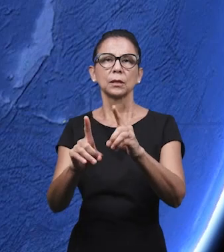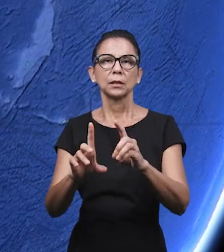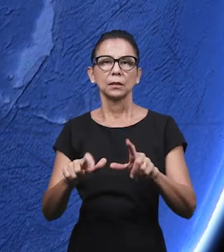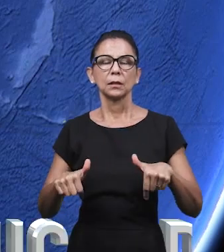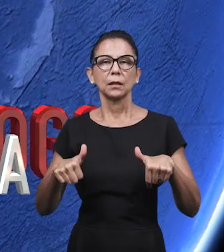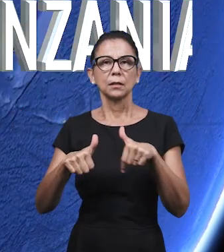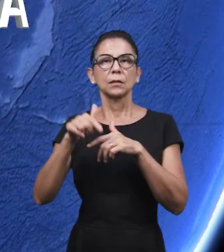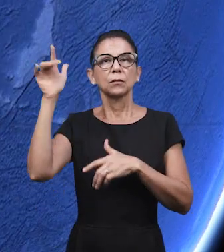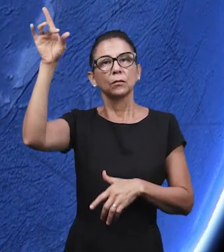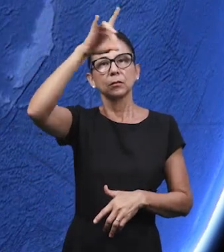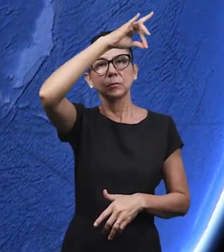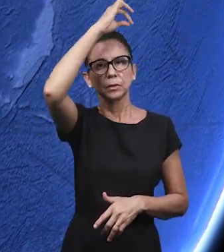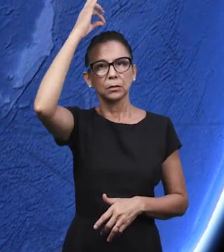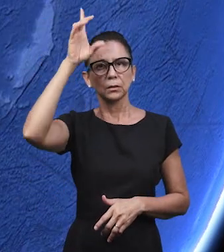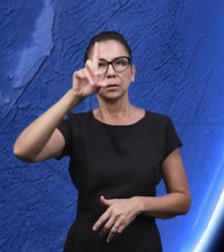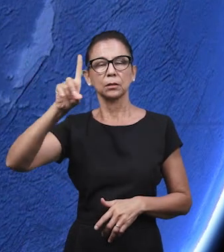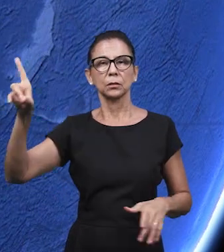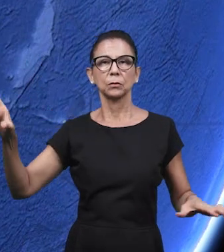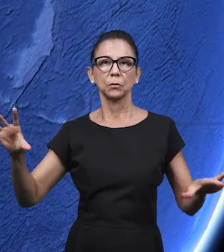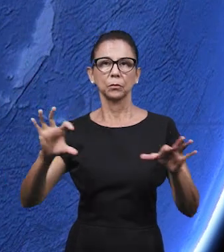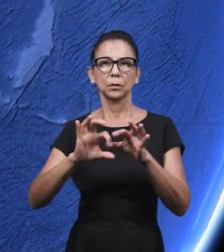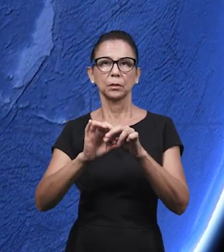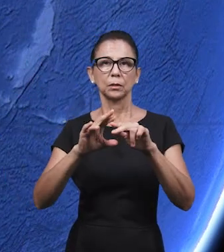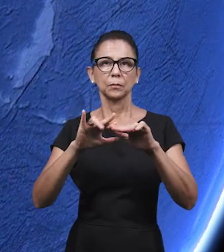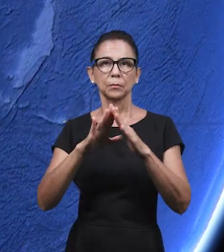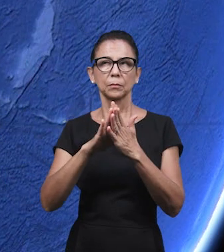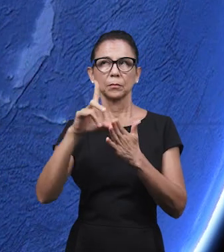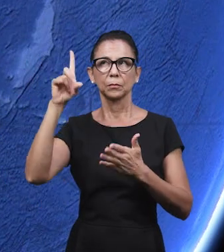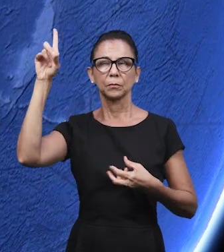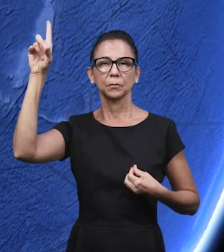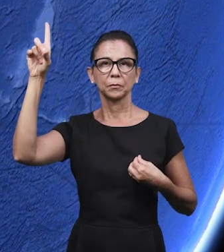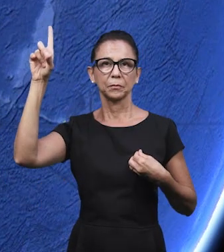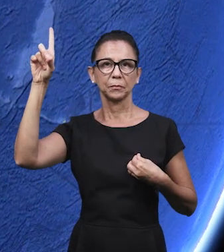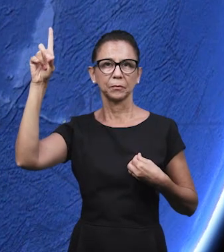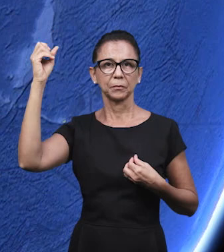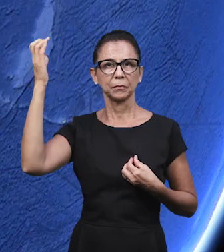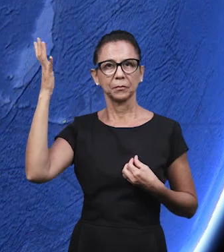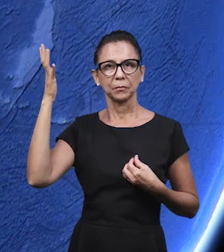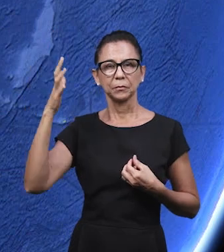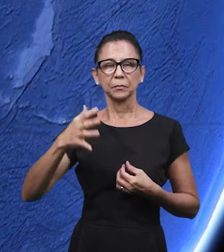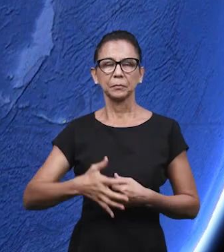du Saint-Esprit de Dieu et unies par la parole vivante.